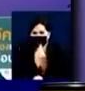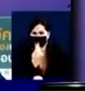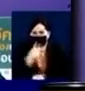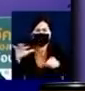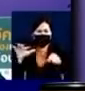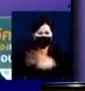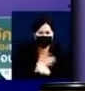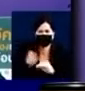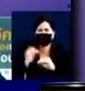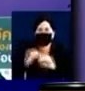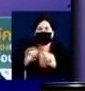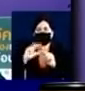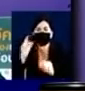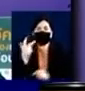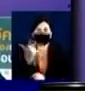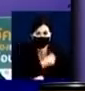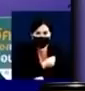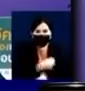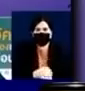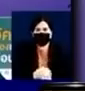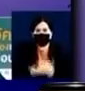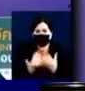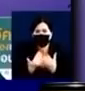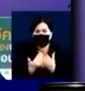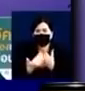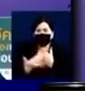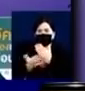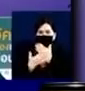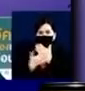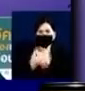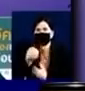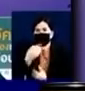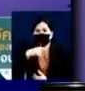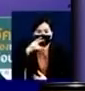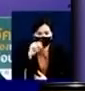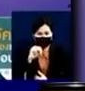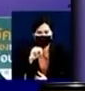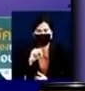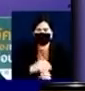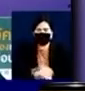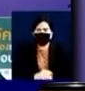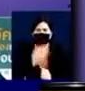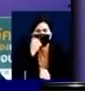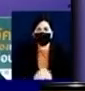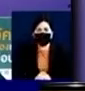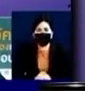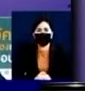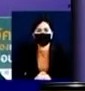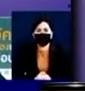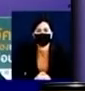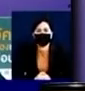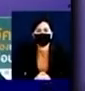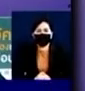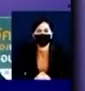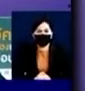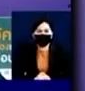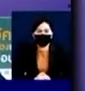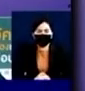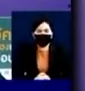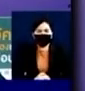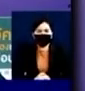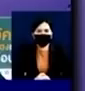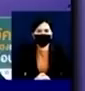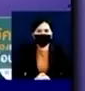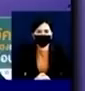1เดือนการฉีดซิโนแวคหรือซิโนฟาร์มเข็มที่2ผ่านไปแล้ว1เดือนไปกระตุ้นเลยค่ะไปกระตุ้นได้ทุก